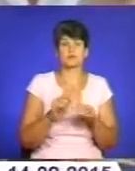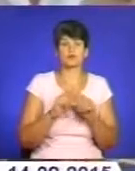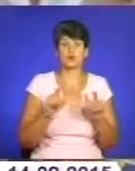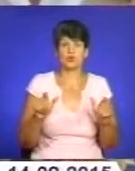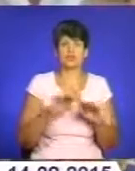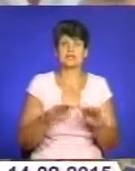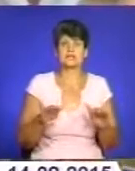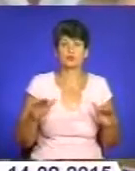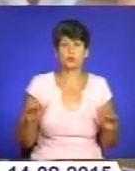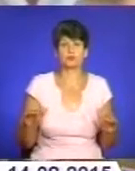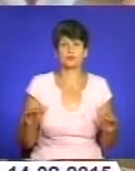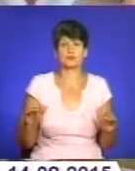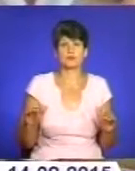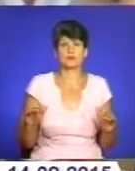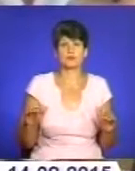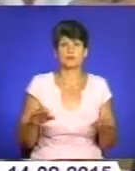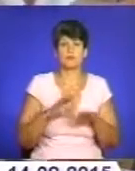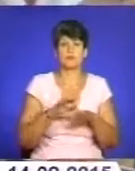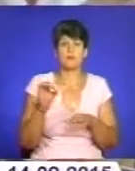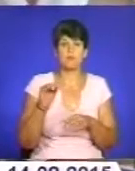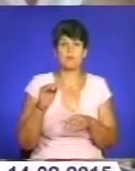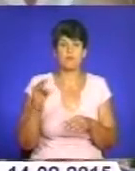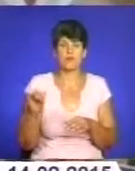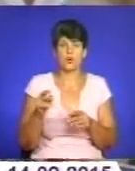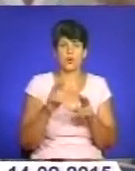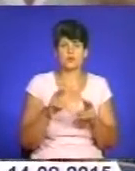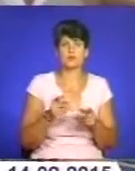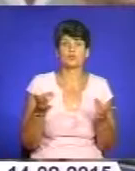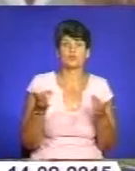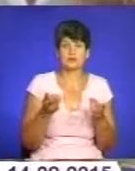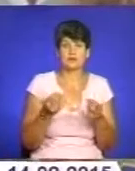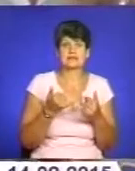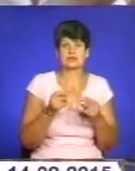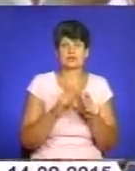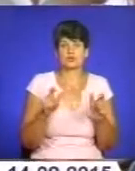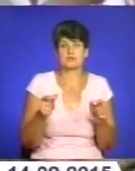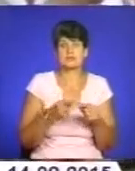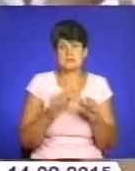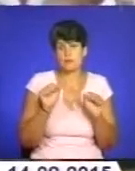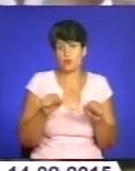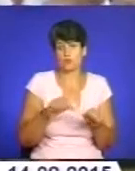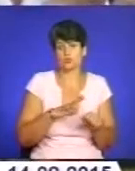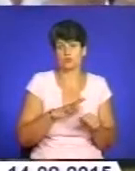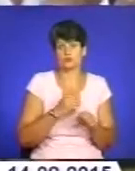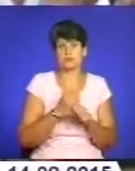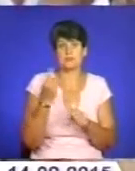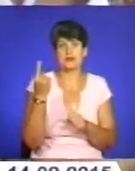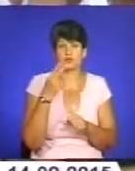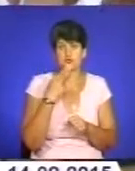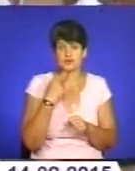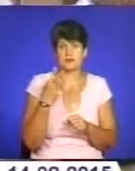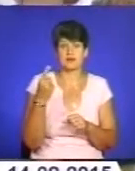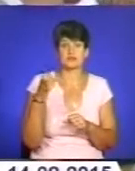садочок, проходять профогляди, бо вони потрібні пройти для школи, то це можна було і 1 червня зробити, і